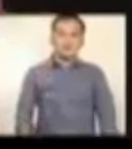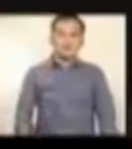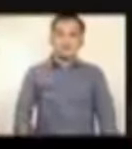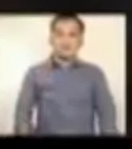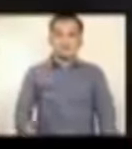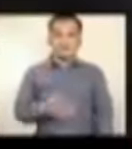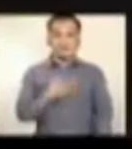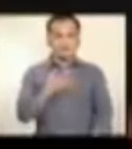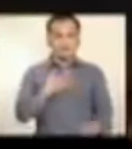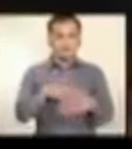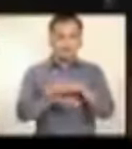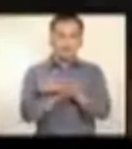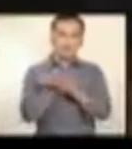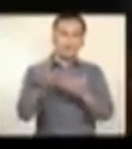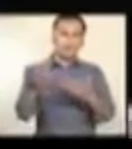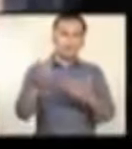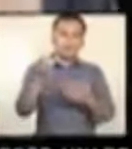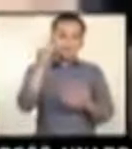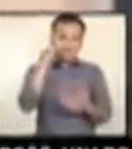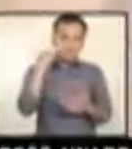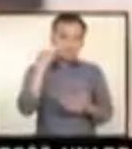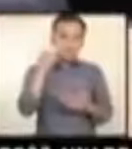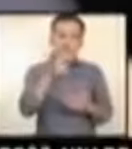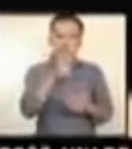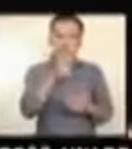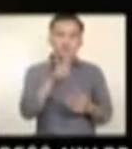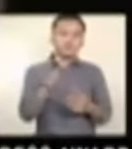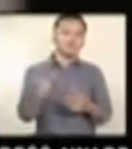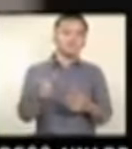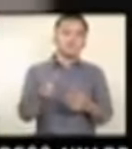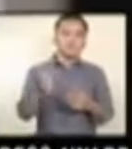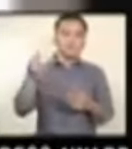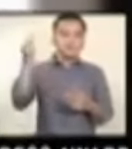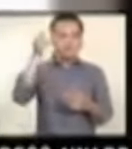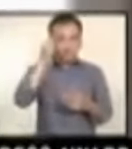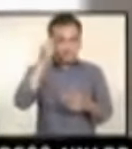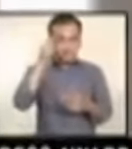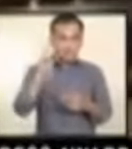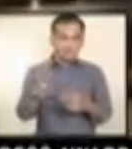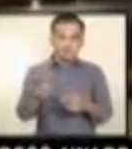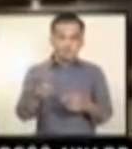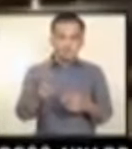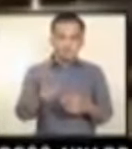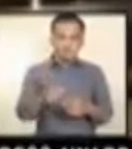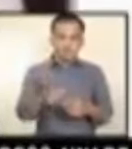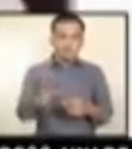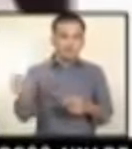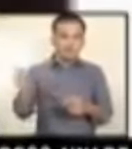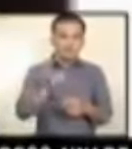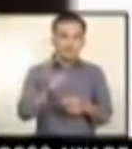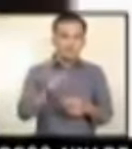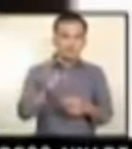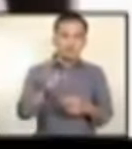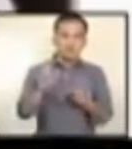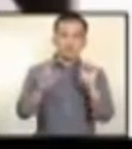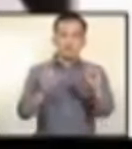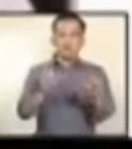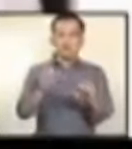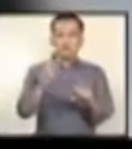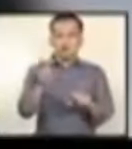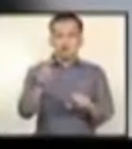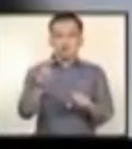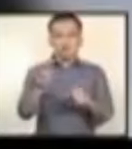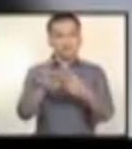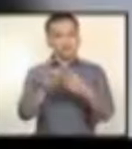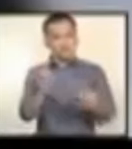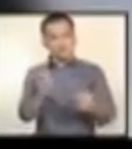Feeling nasa langit pa rin daw si Jacqueline. Sino ba naman daw kasi ang mag-aakala na kakabugin niya ang 21 veteranang mga